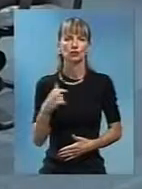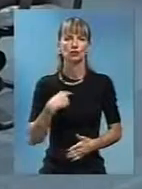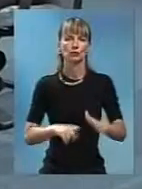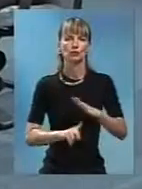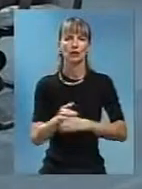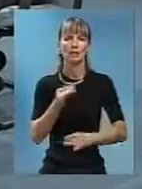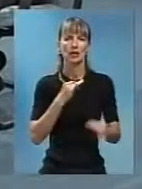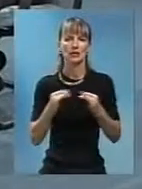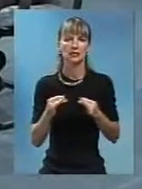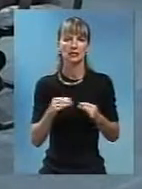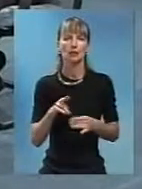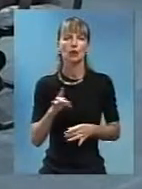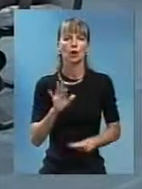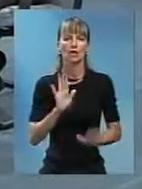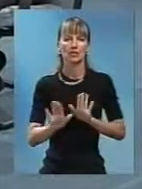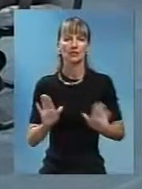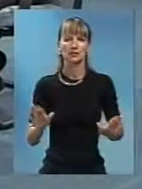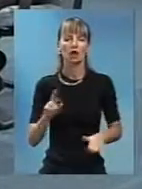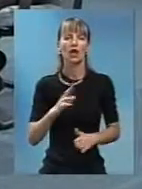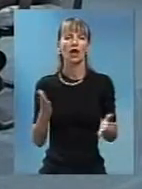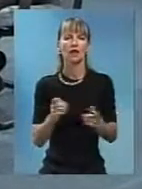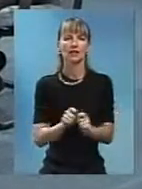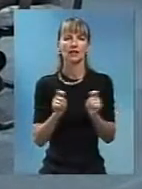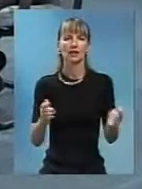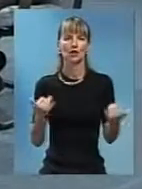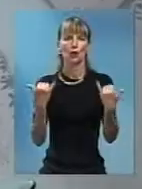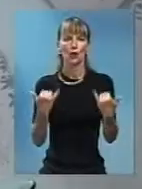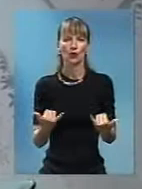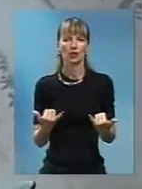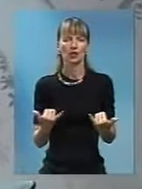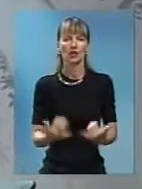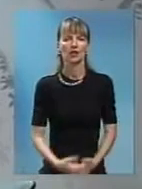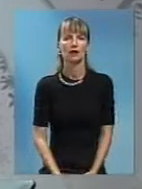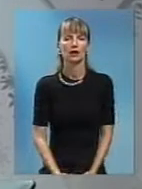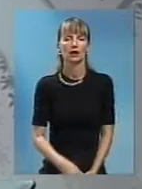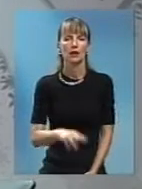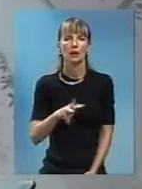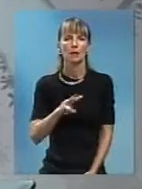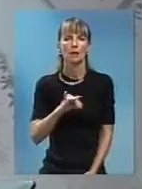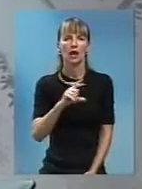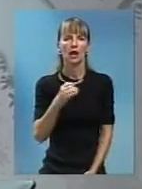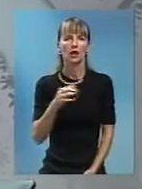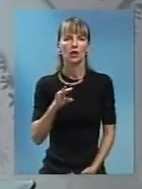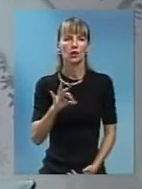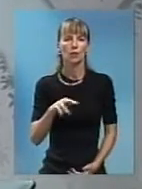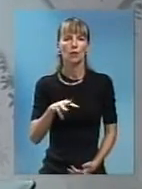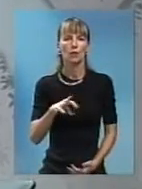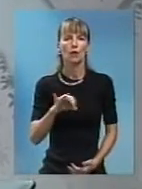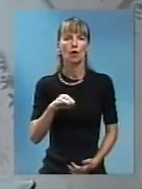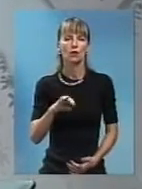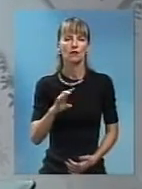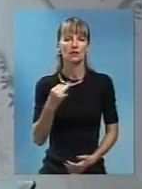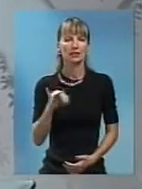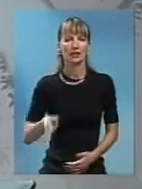розпочнемо бесіду про виставку, яка відкрилася сьогодні, Михайло Мордовський, директор